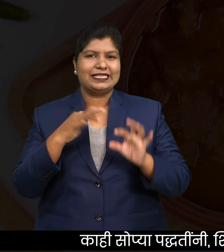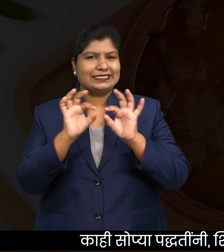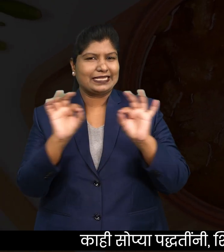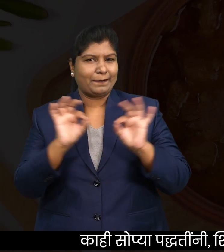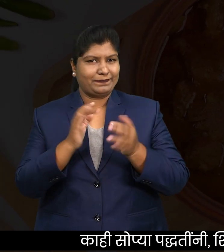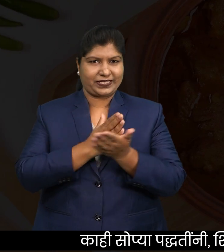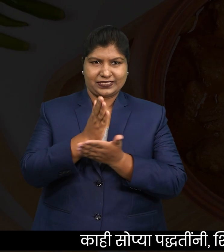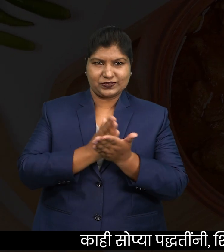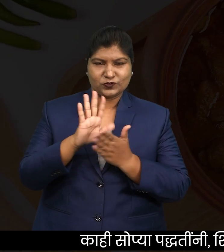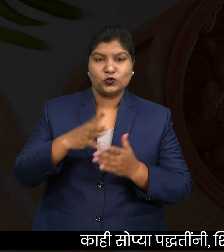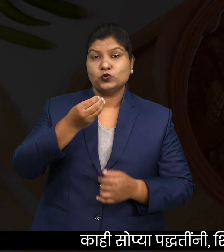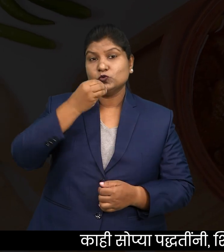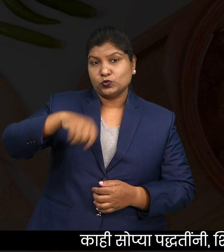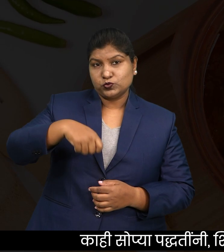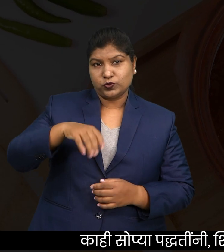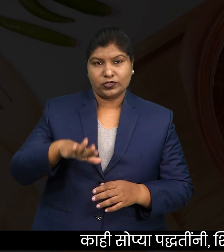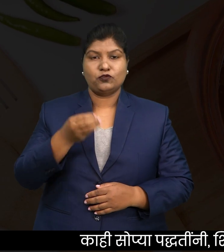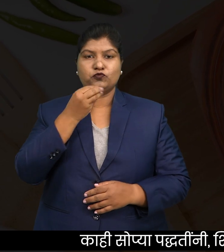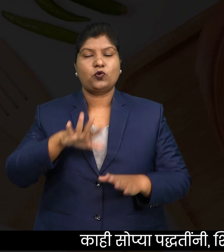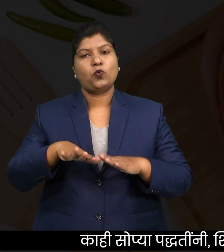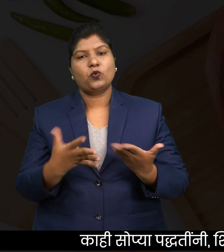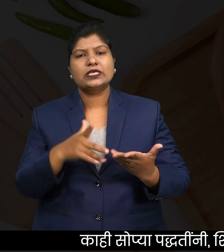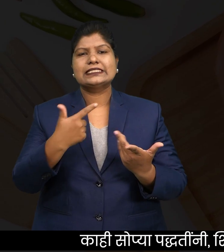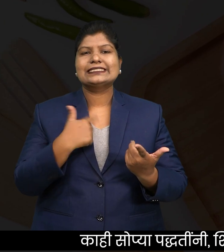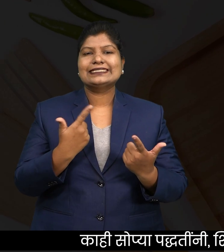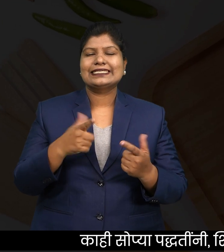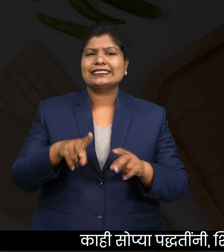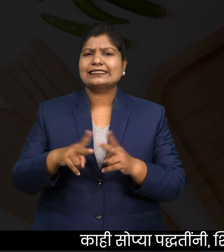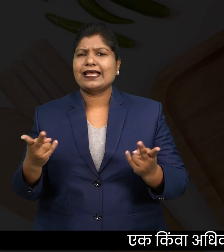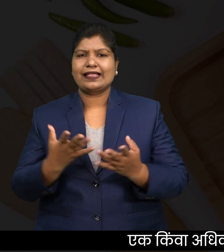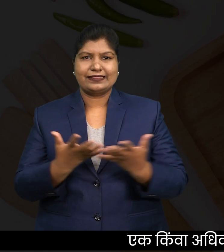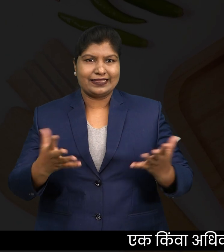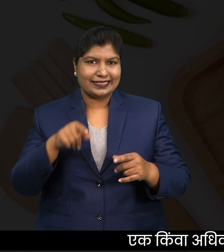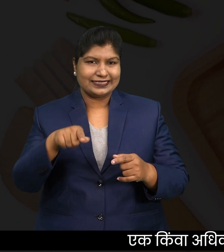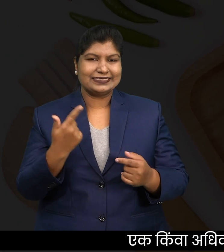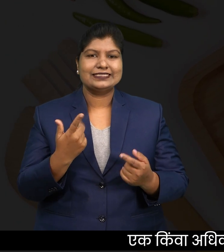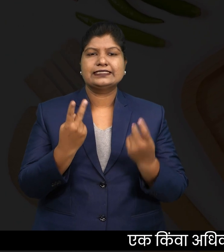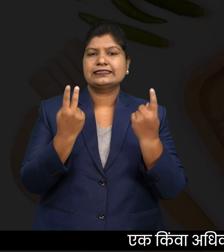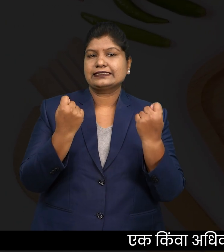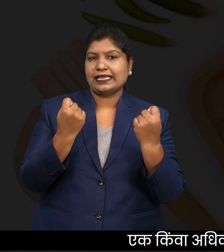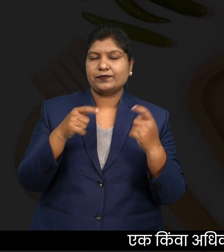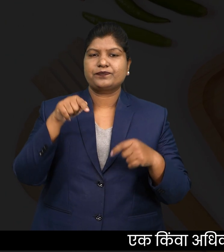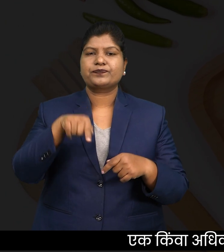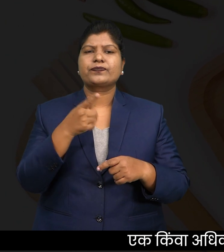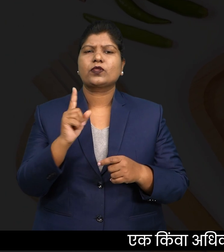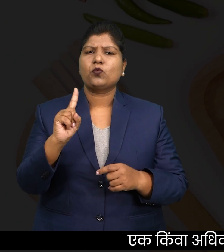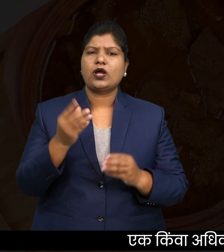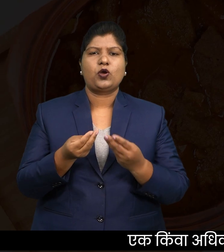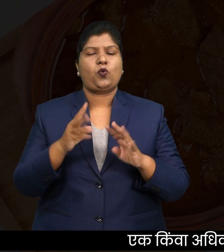पद्धतींनी शिजवलेले अन्न किंवा कच्च्या घटकाची त्यापैकी एक किंवा अधिक